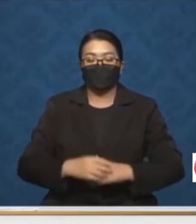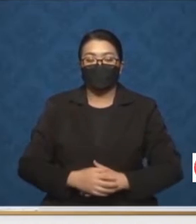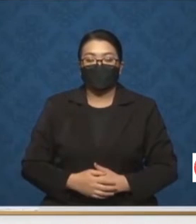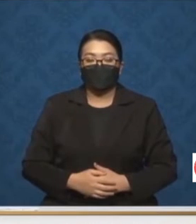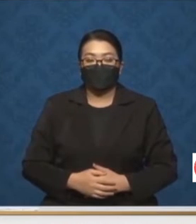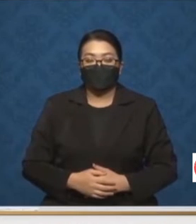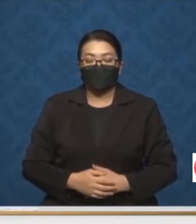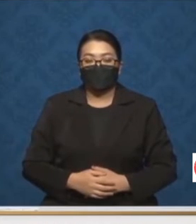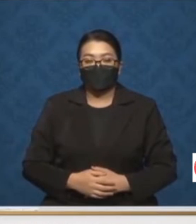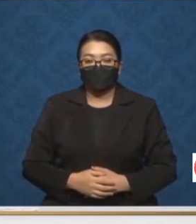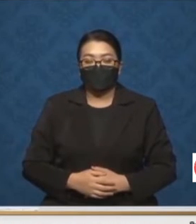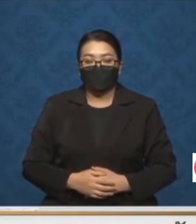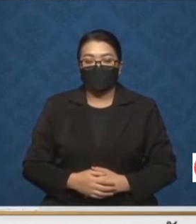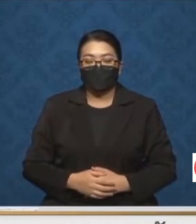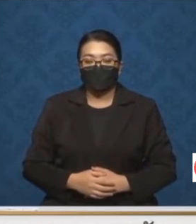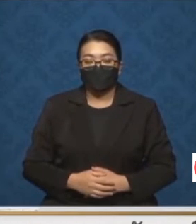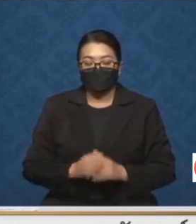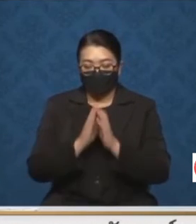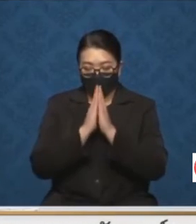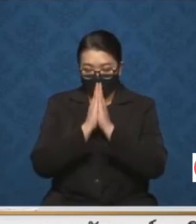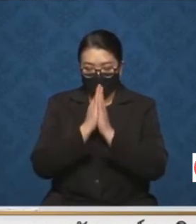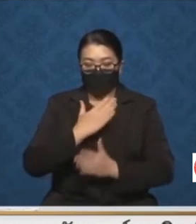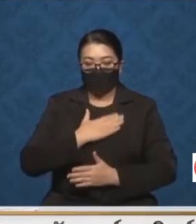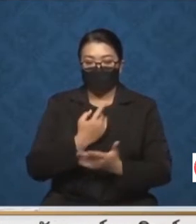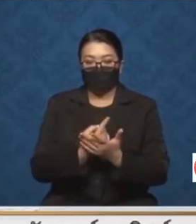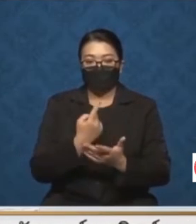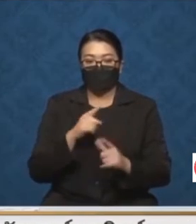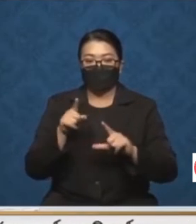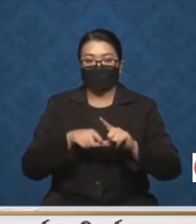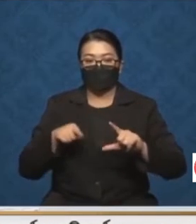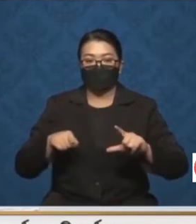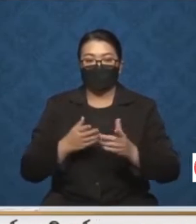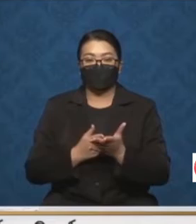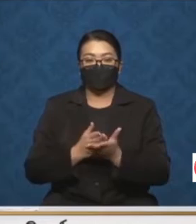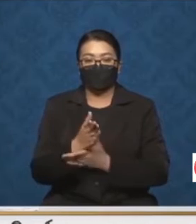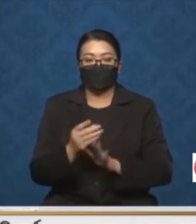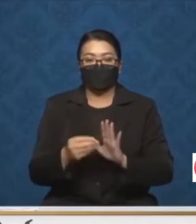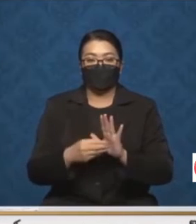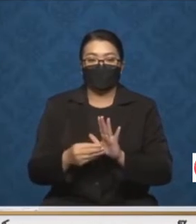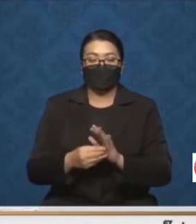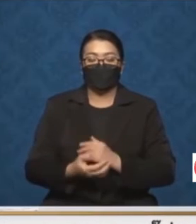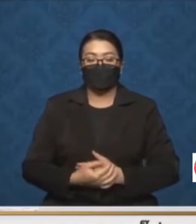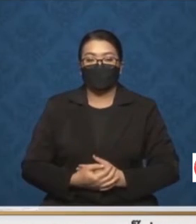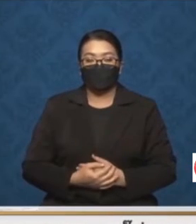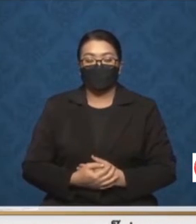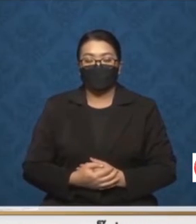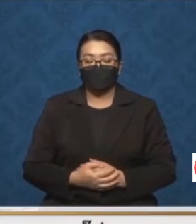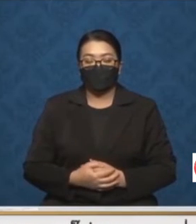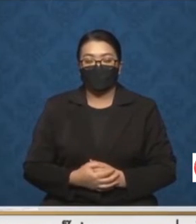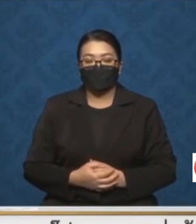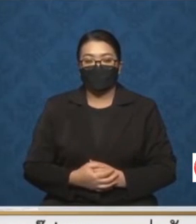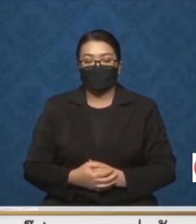ค่ะดิฉันนางสาววันรีตล้อมศิลป์สมาชิกสภาผู้แทนราษฎรเขตยานาวาบางขอแหลมกรุงเทพมหานครพรรคก้าวไกลนะค